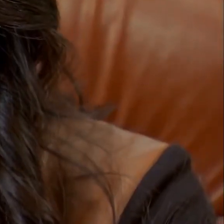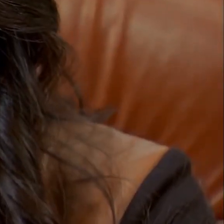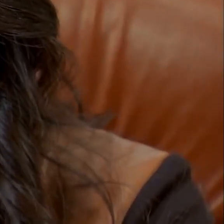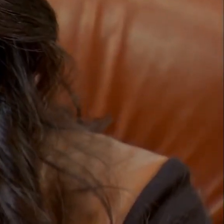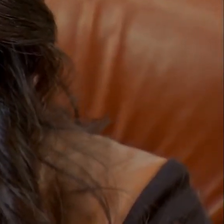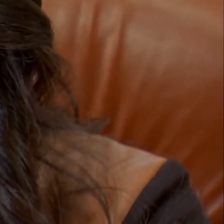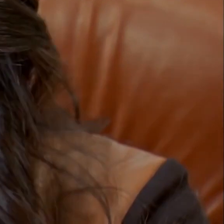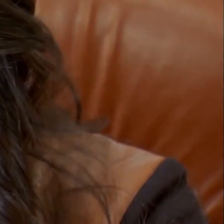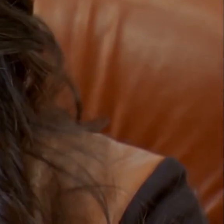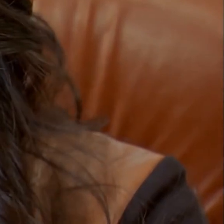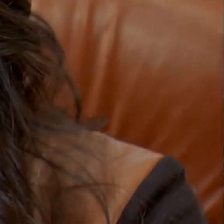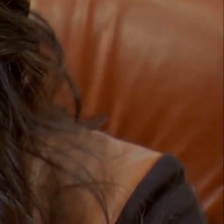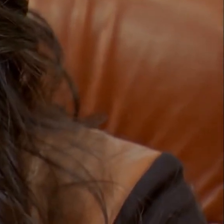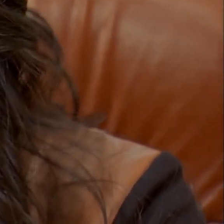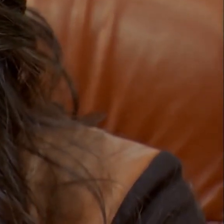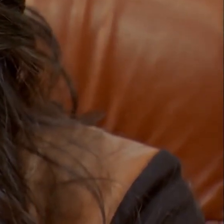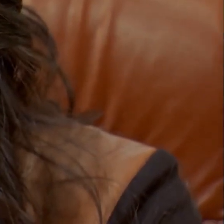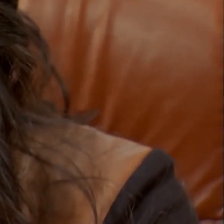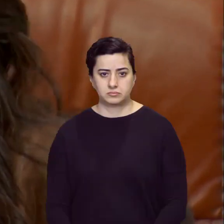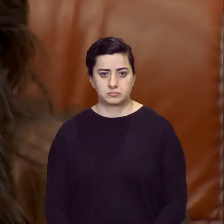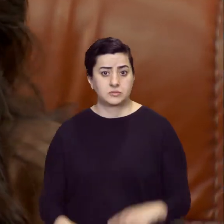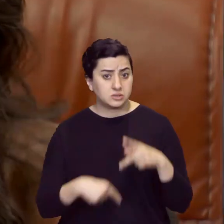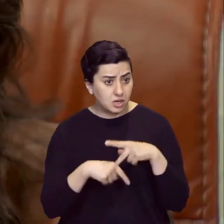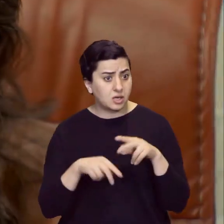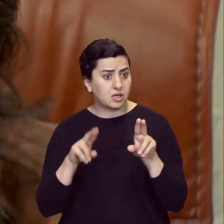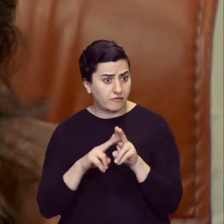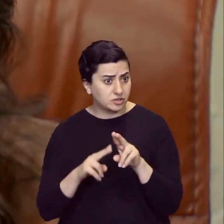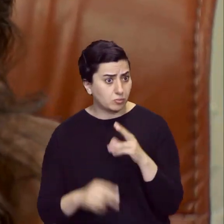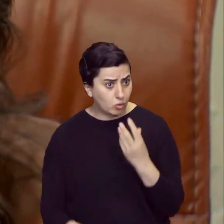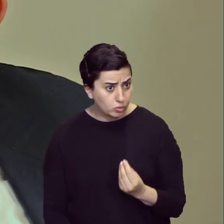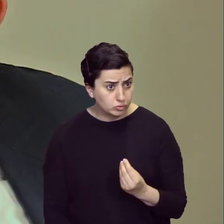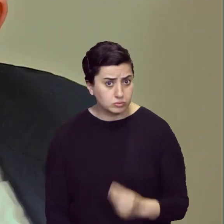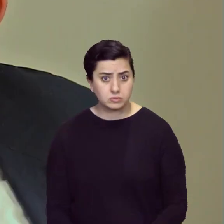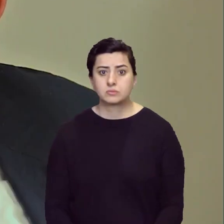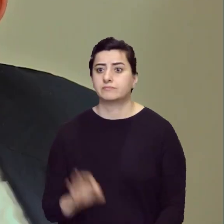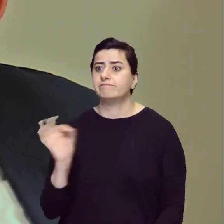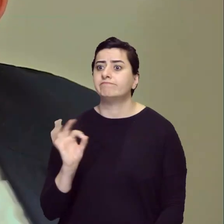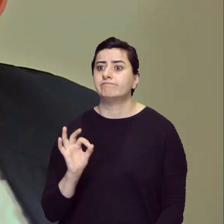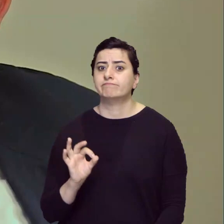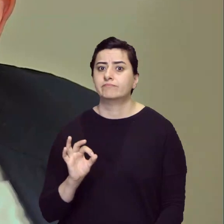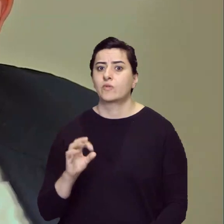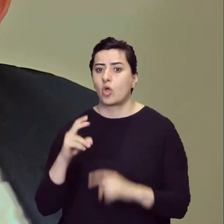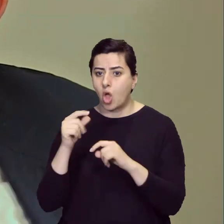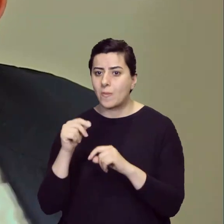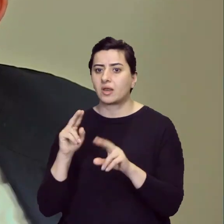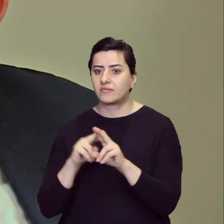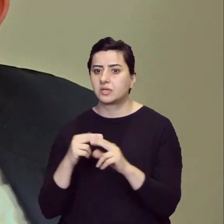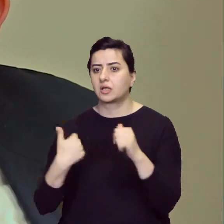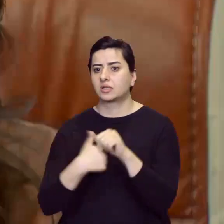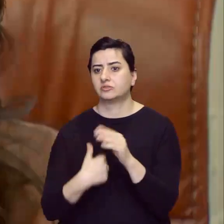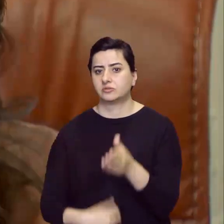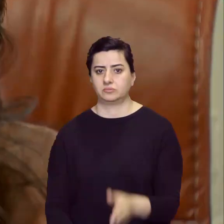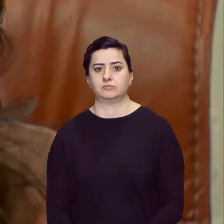Metap şaşkın gözlerini avukata kaldırıp tekrar kağıda indirdi. Zehra Kervancıoğlu mu? Evet, Ömer Kervancıoğlu'nun